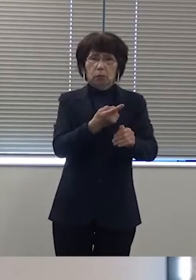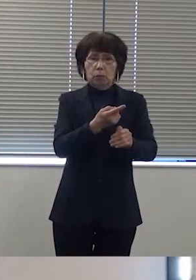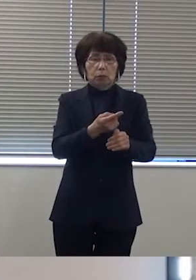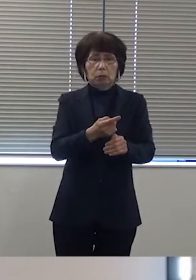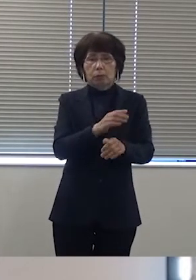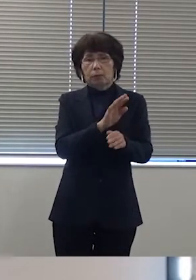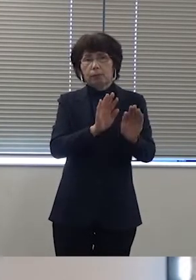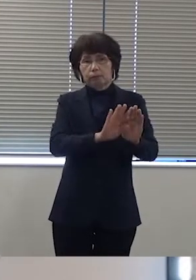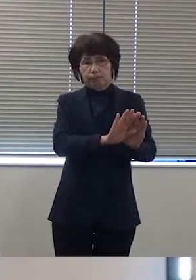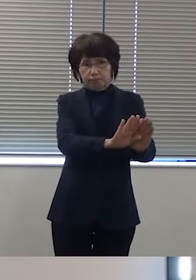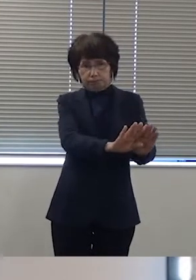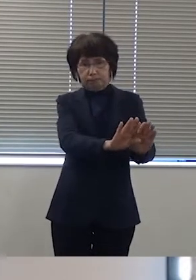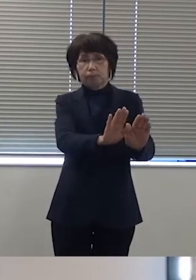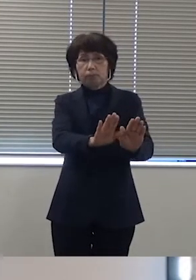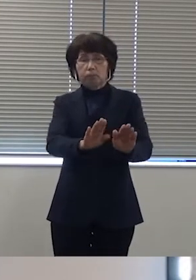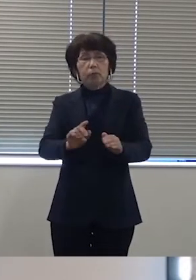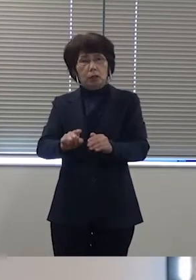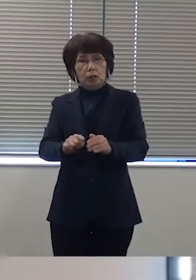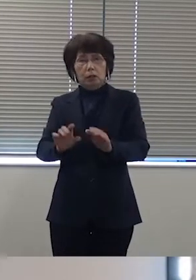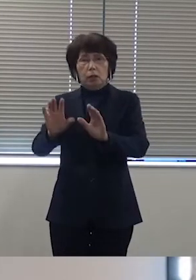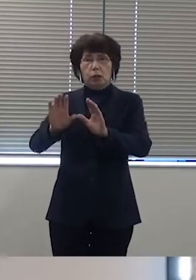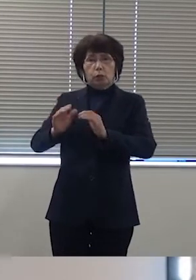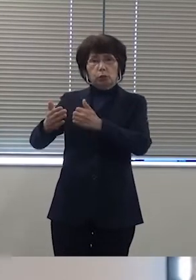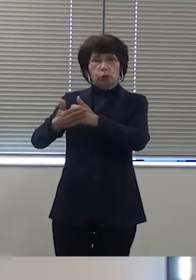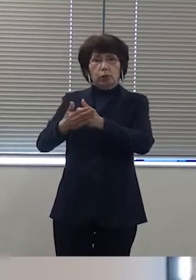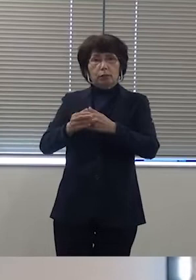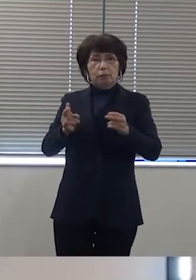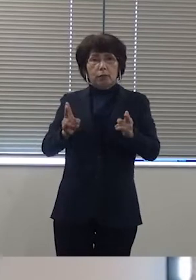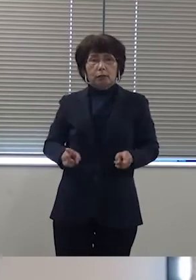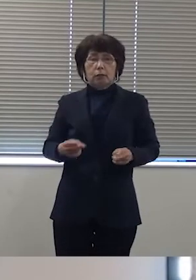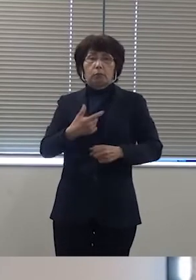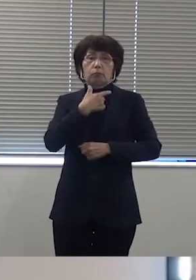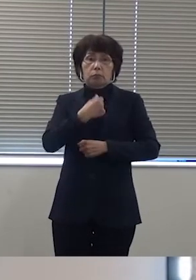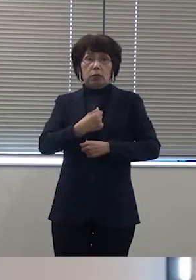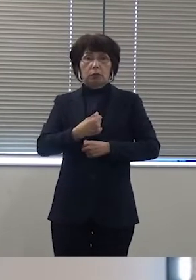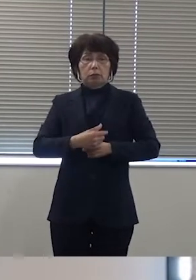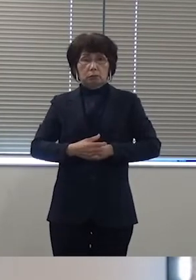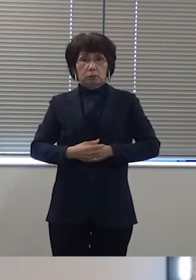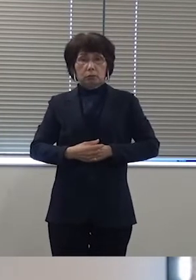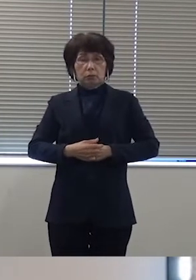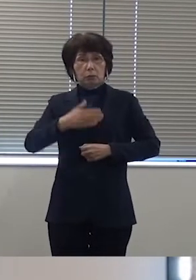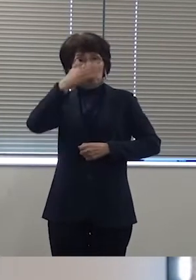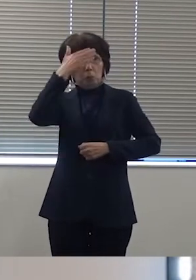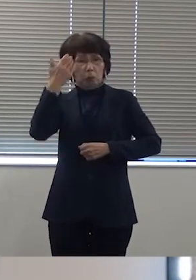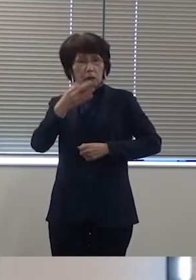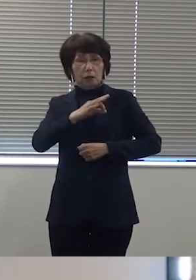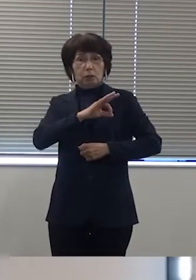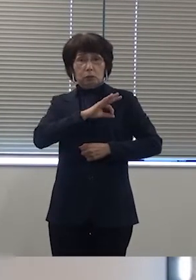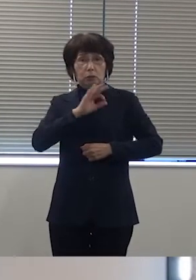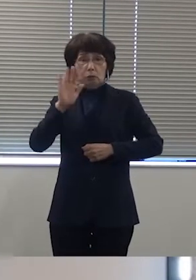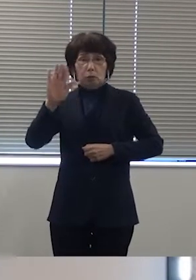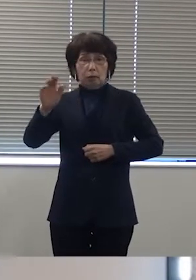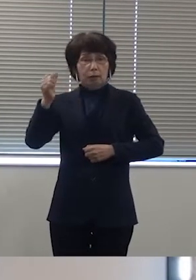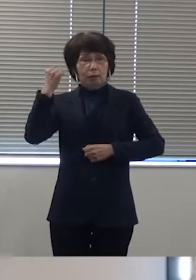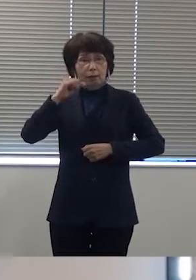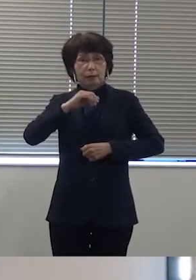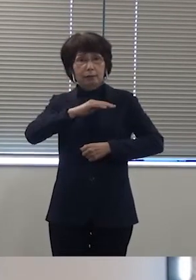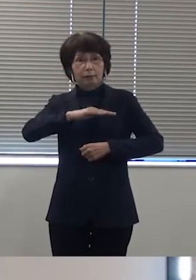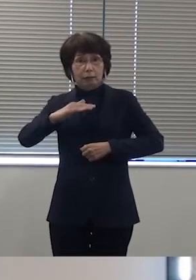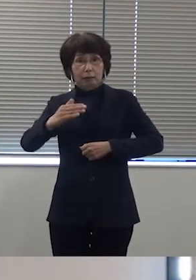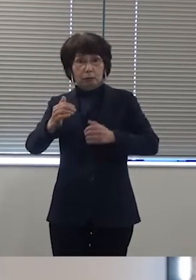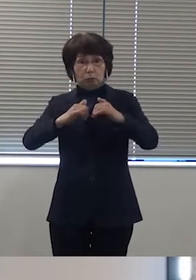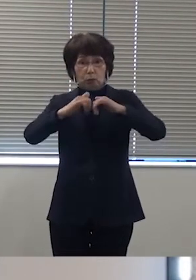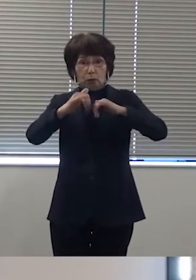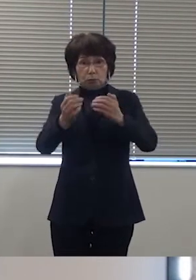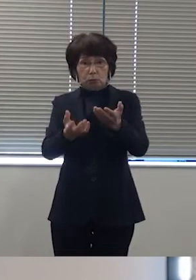から例えば南海トラフ地震の時にも市役所におるだろうと、まだ退職するに、まあ、そういう職員